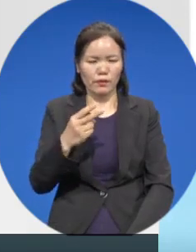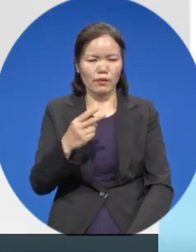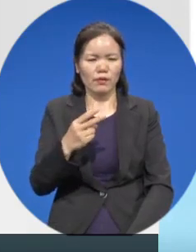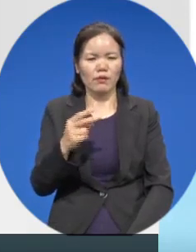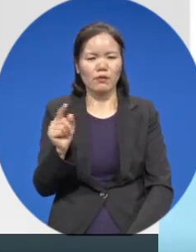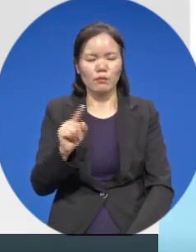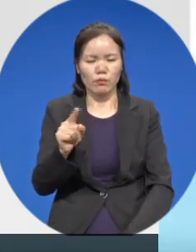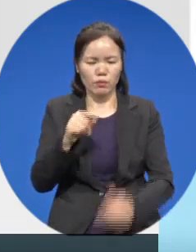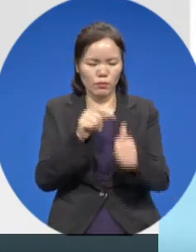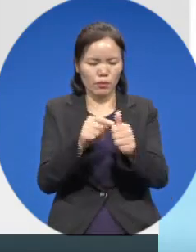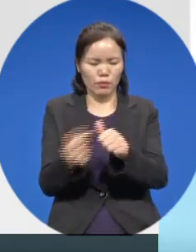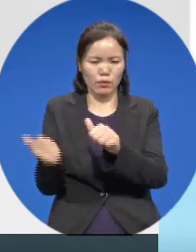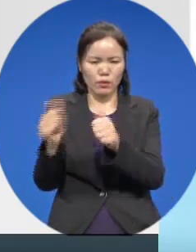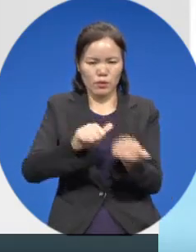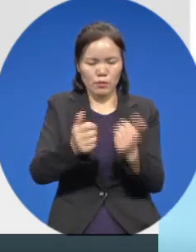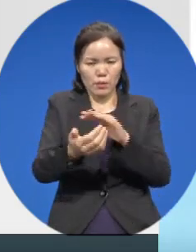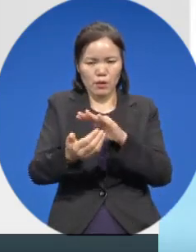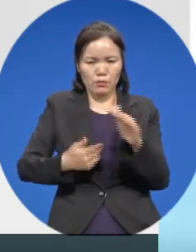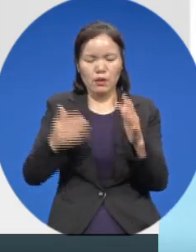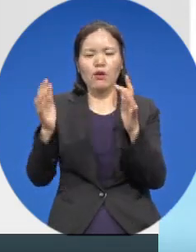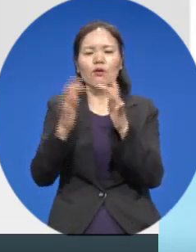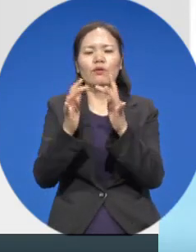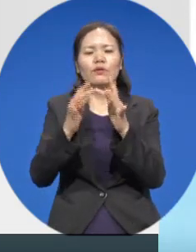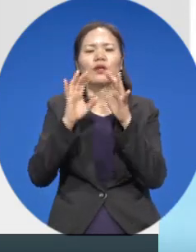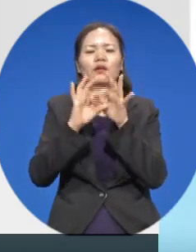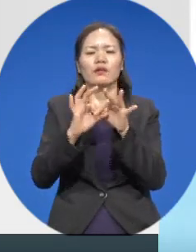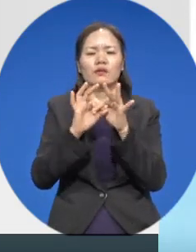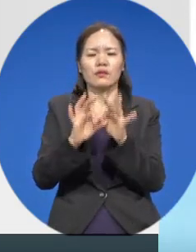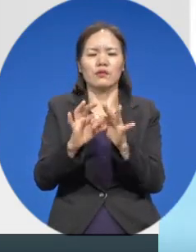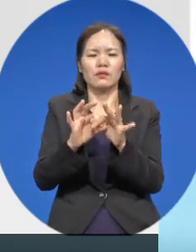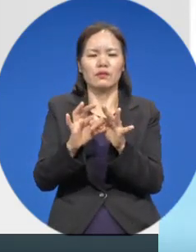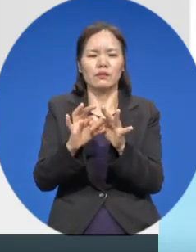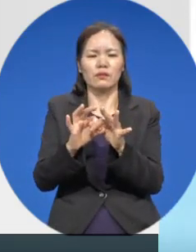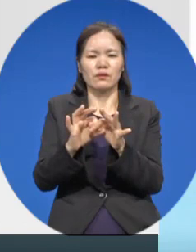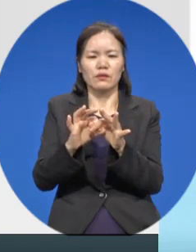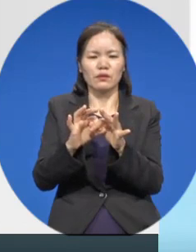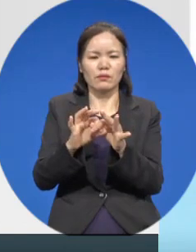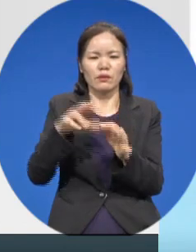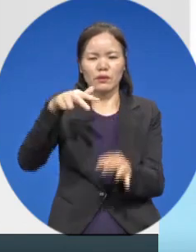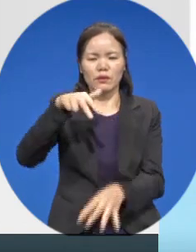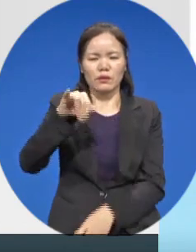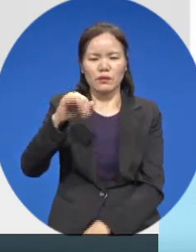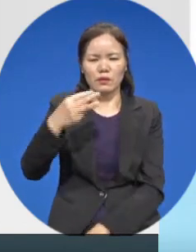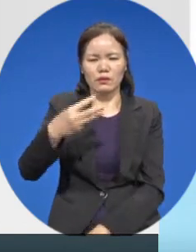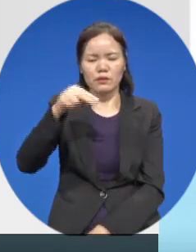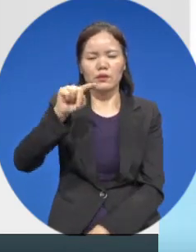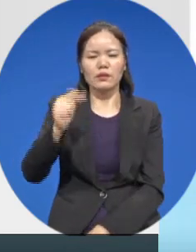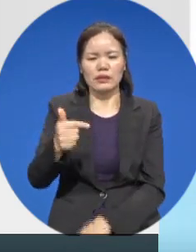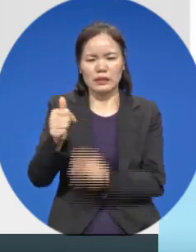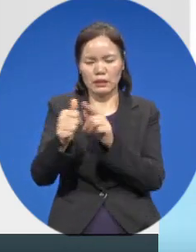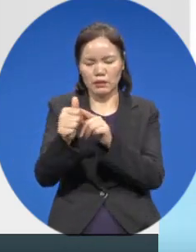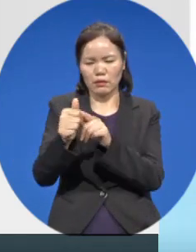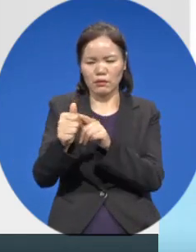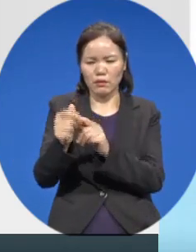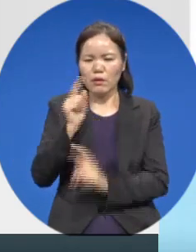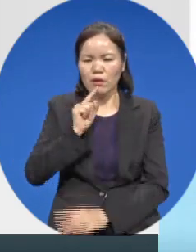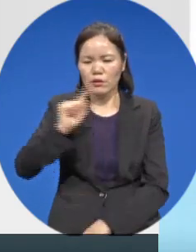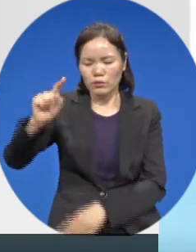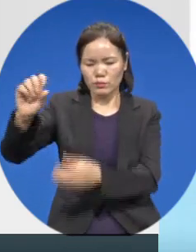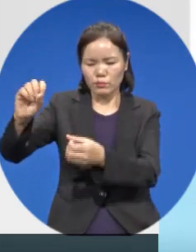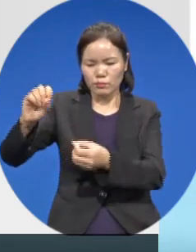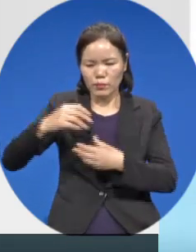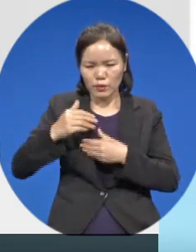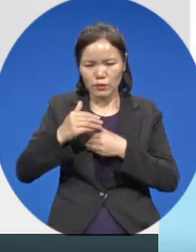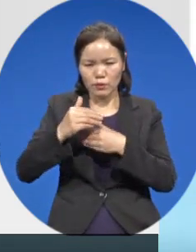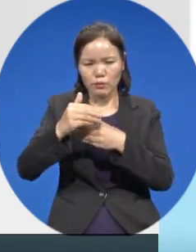이익이 사망하기 전에 온라인을 통해서 바로 이질 산화 아무 을 주문하고 배송하는 그런